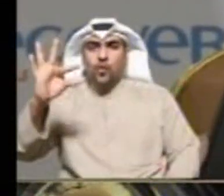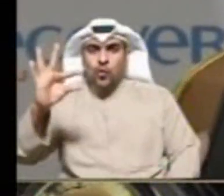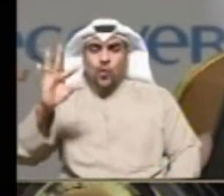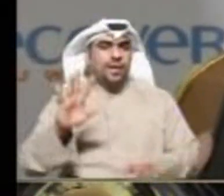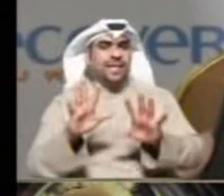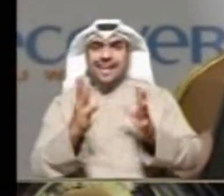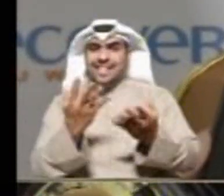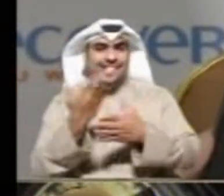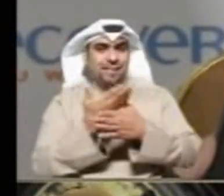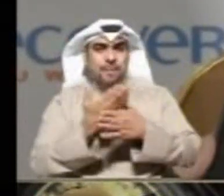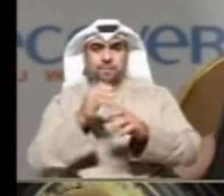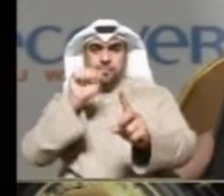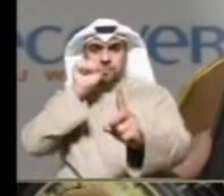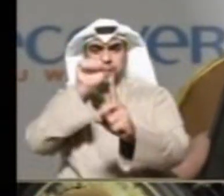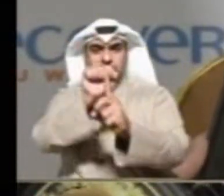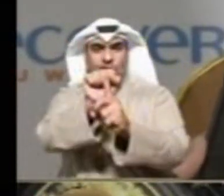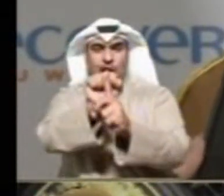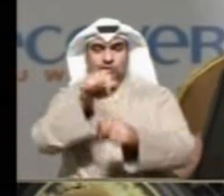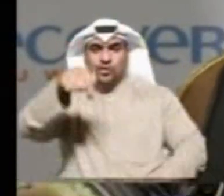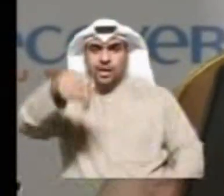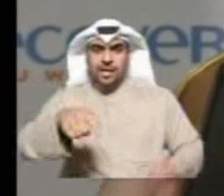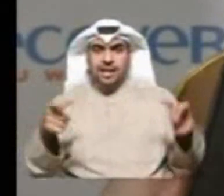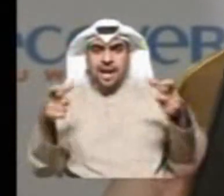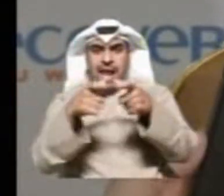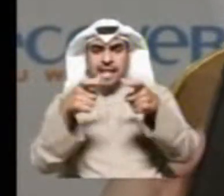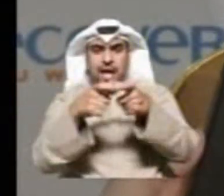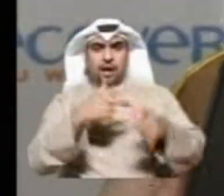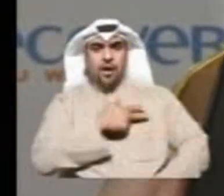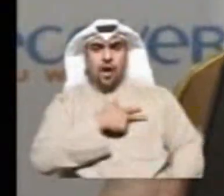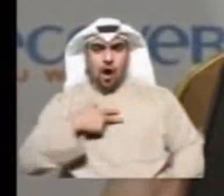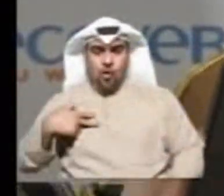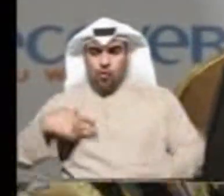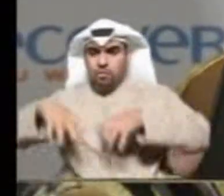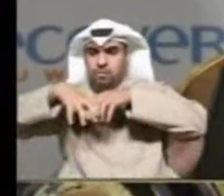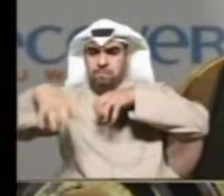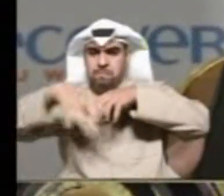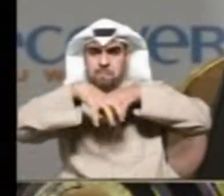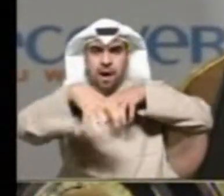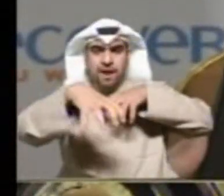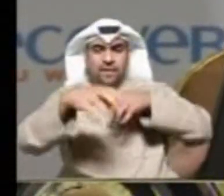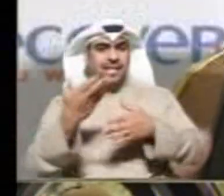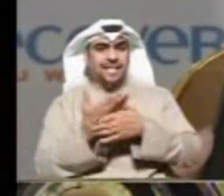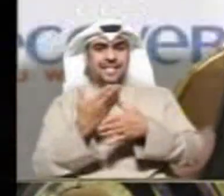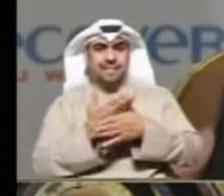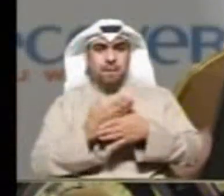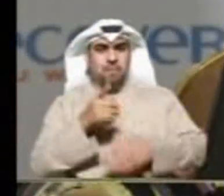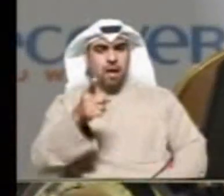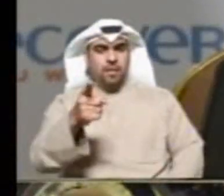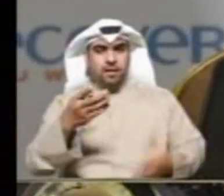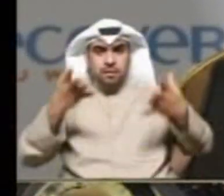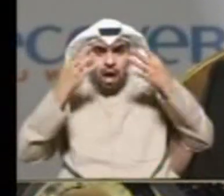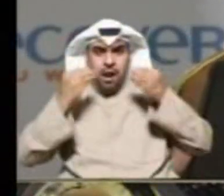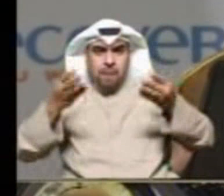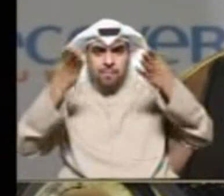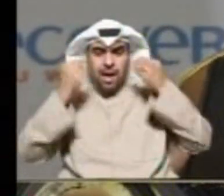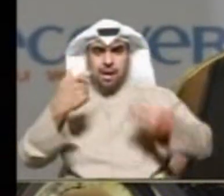في تخصص الإدارات المستشفيات والمرافق الحكومية، لأن هذا فن وعلم لا يعلم فقط من وجود